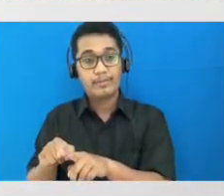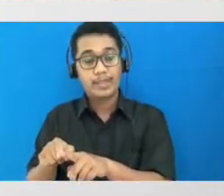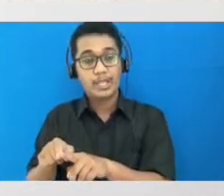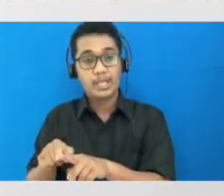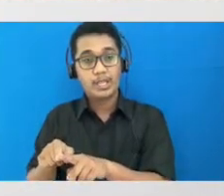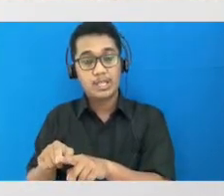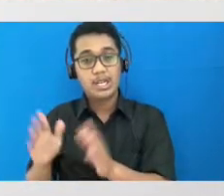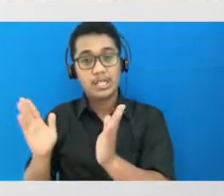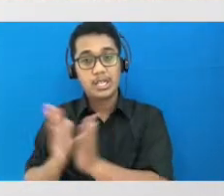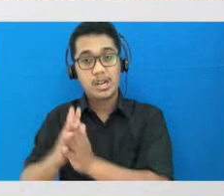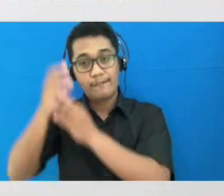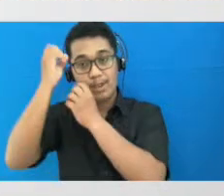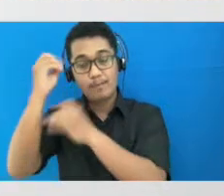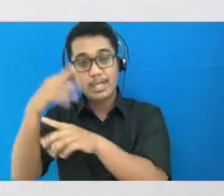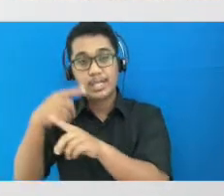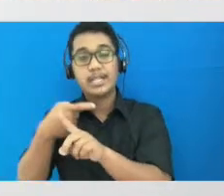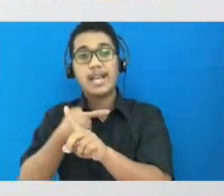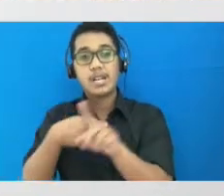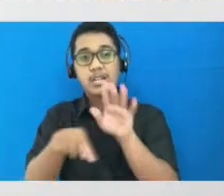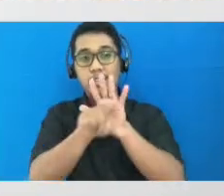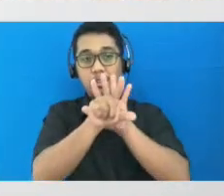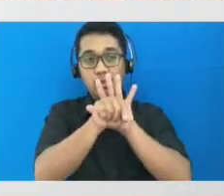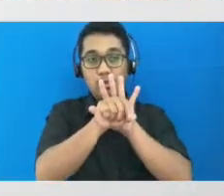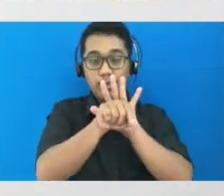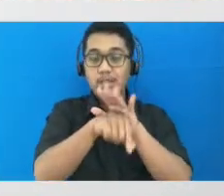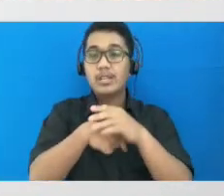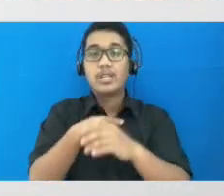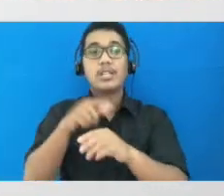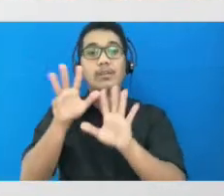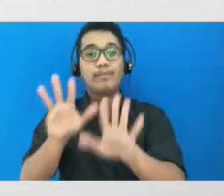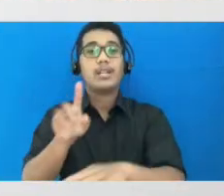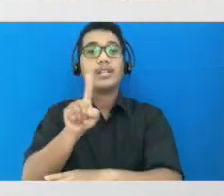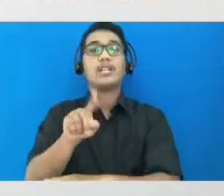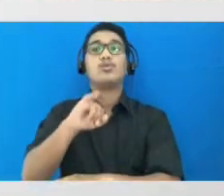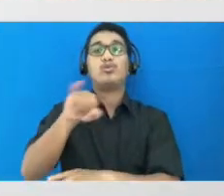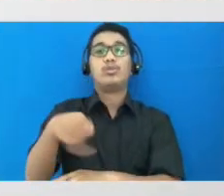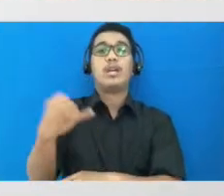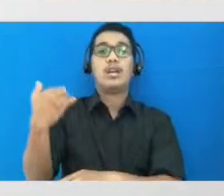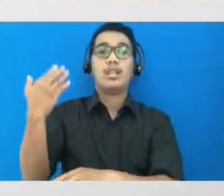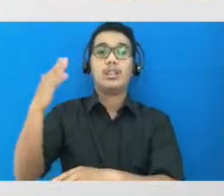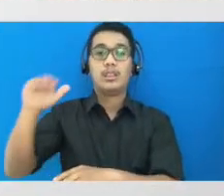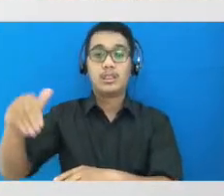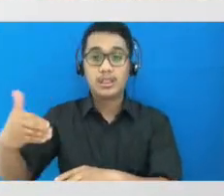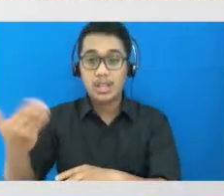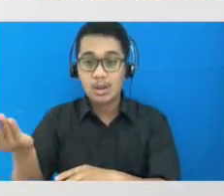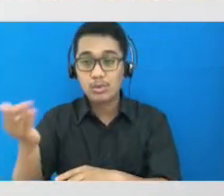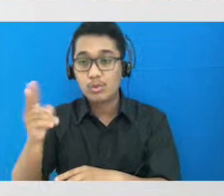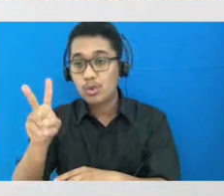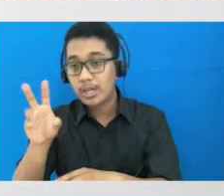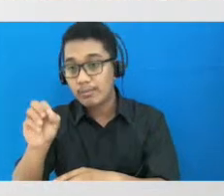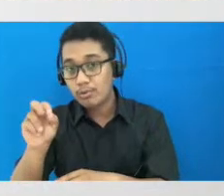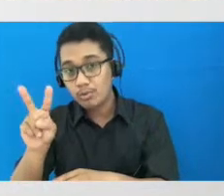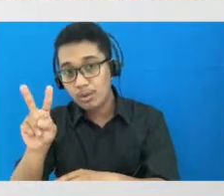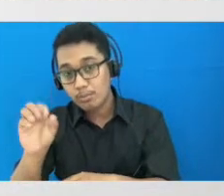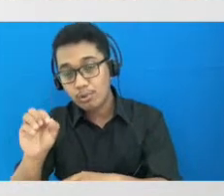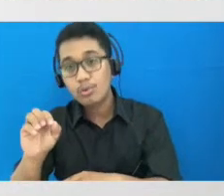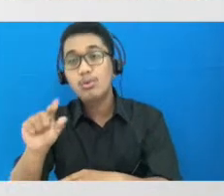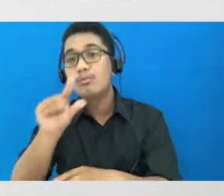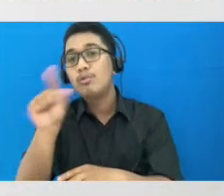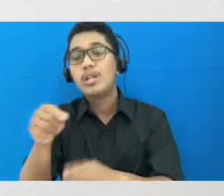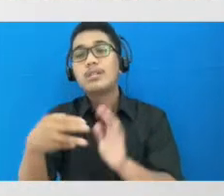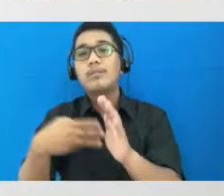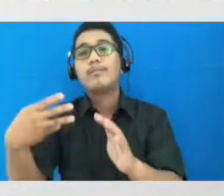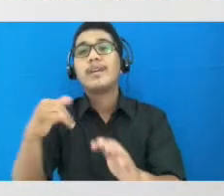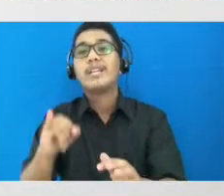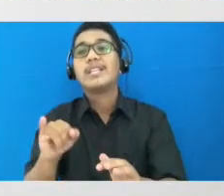informasi-informasi yang dikeluarkan oleh Tokopedia, 91 juta itu di tahun 2020 bulan Mei, kemungkinan